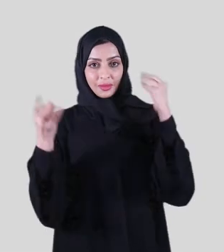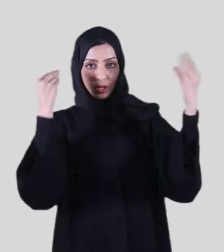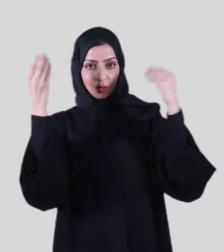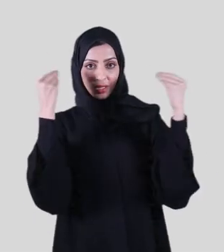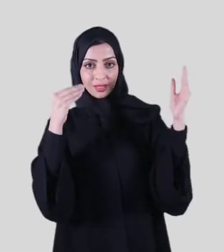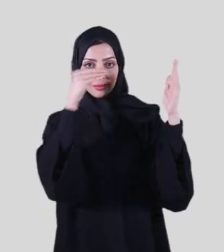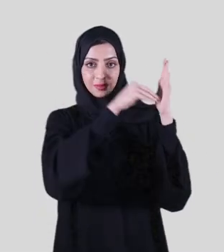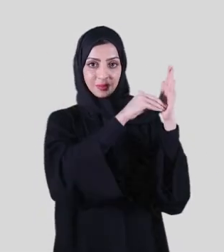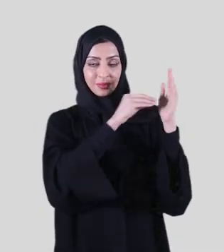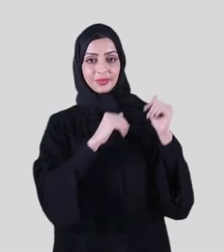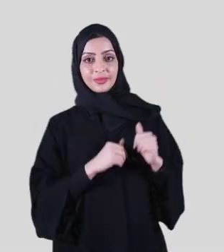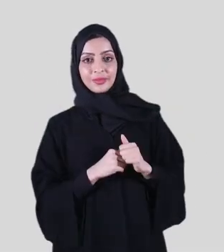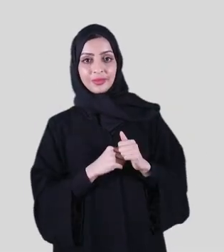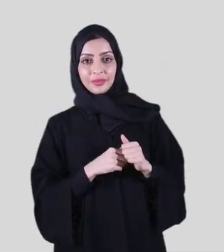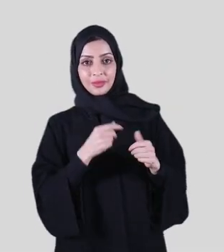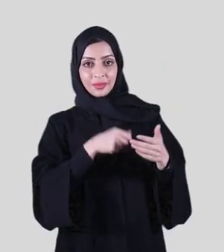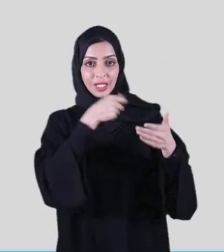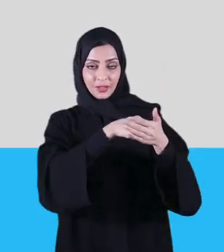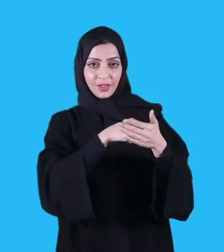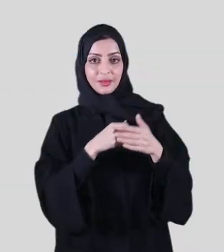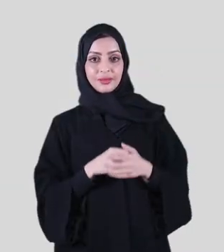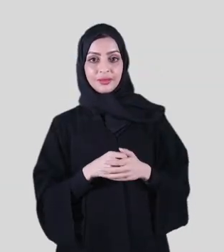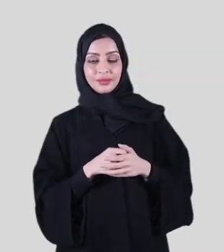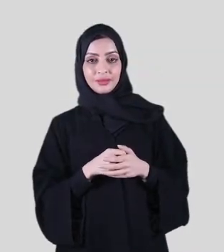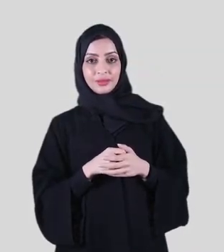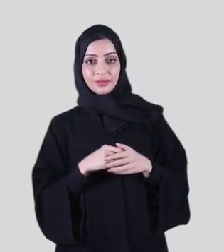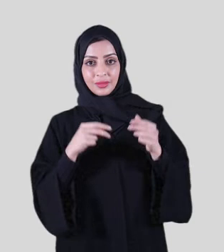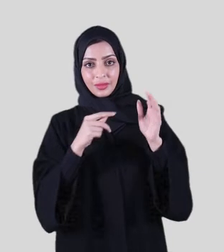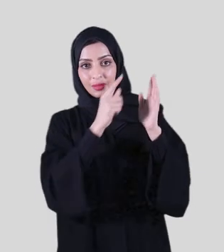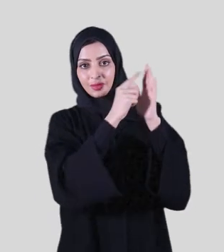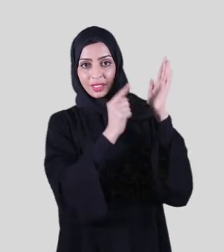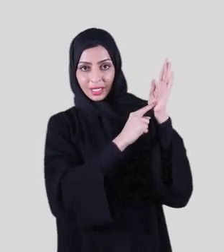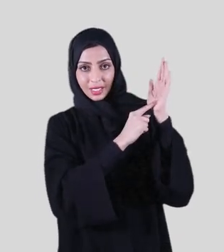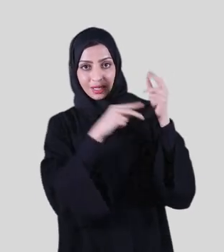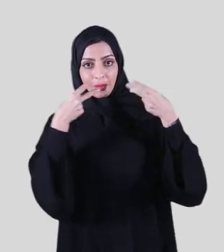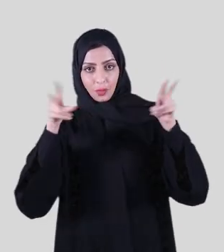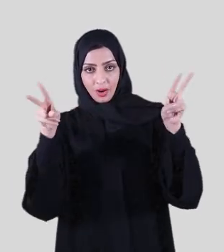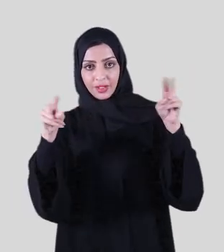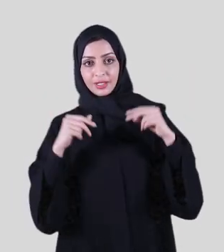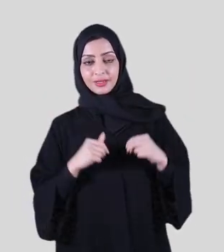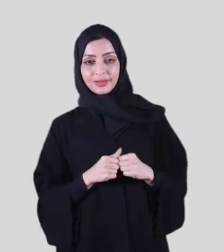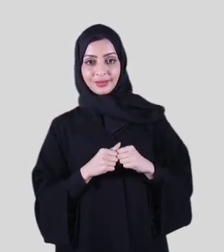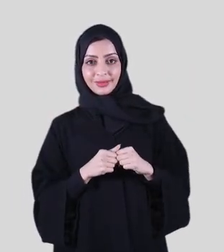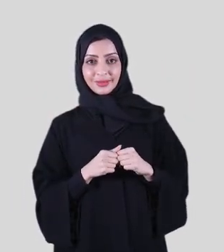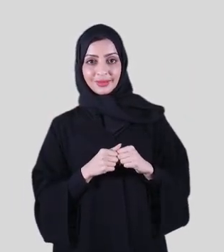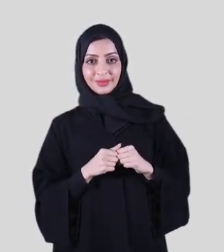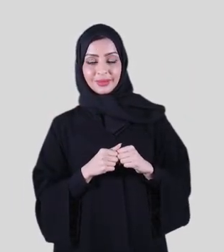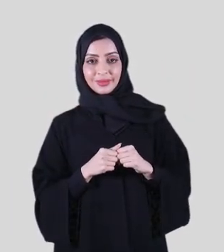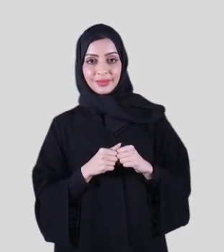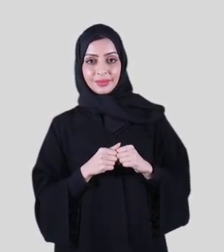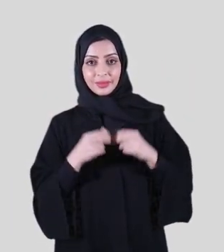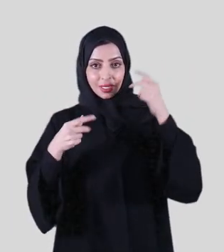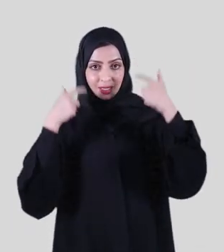البيانات المطلوبة واضغط على Pay، اضغط على OK Proceed with